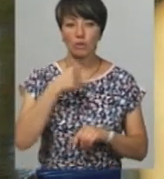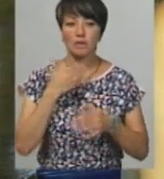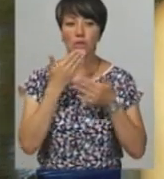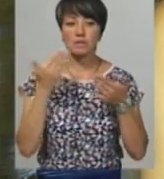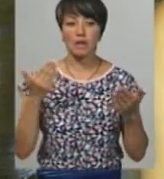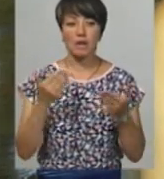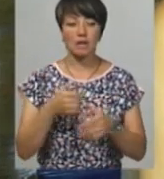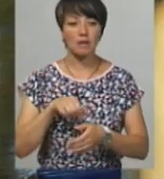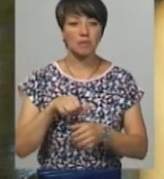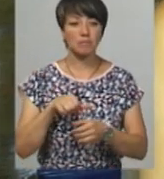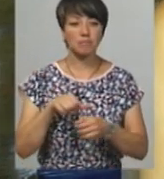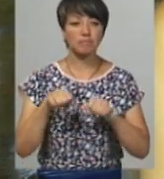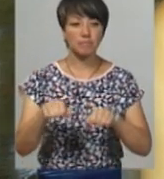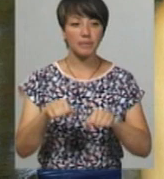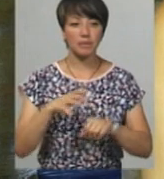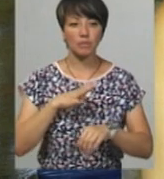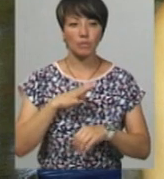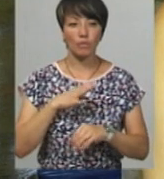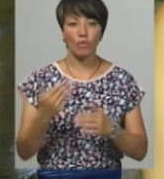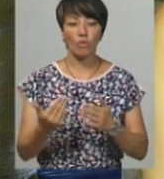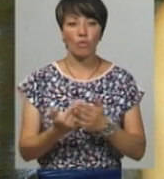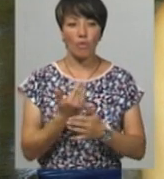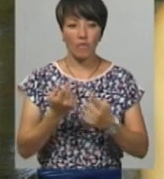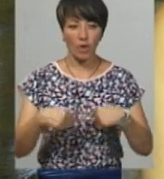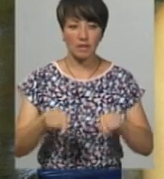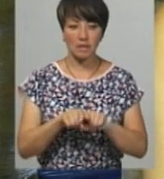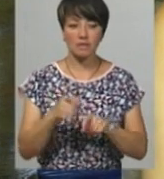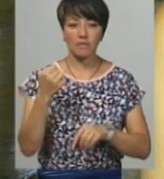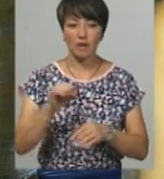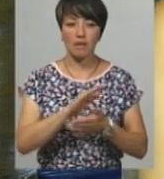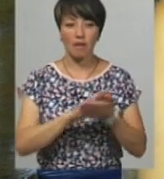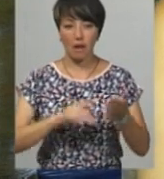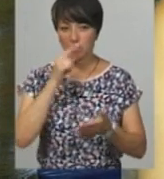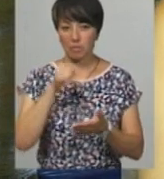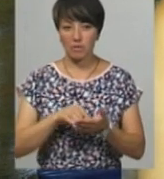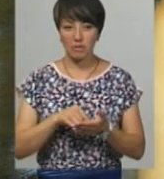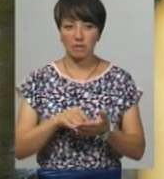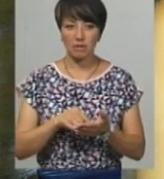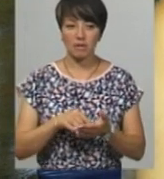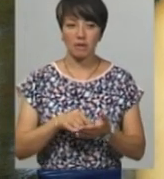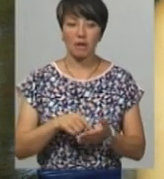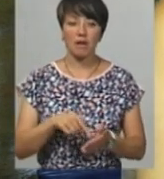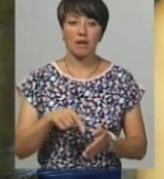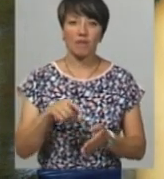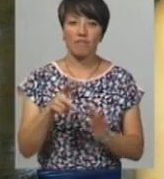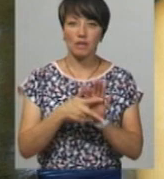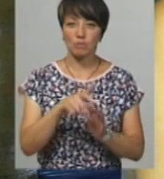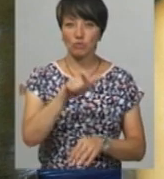бій організації «Нові», який виграв і пройшов далі. Там ніби гран-прі 8 чоловік, я